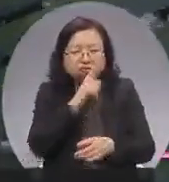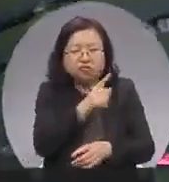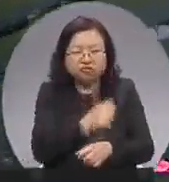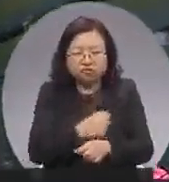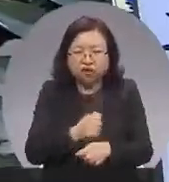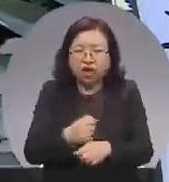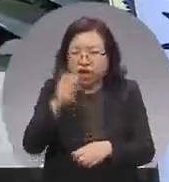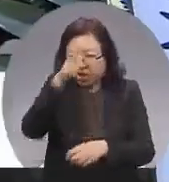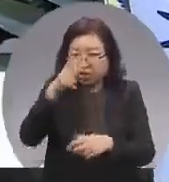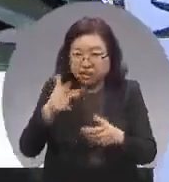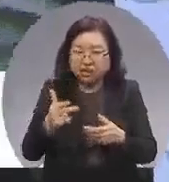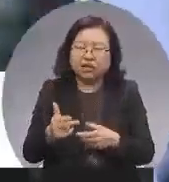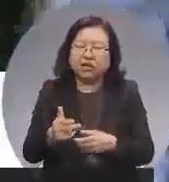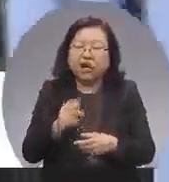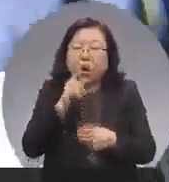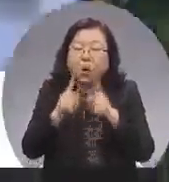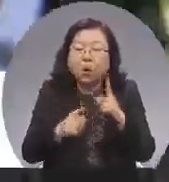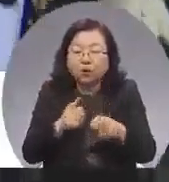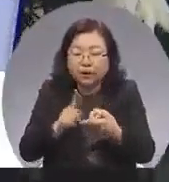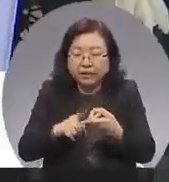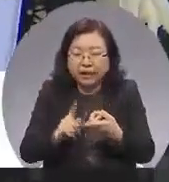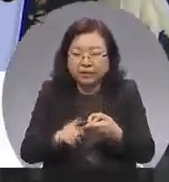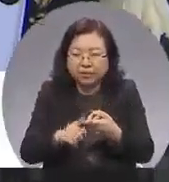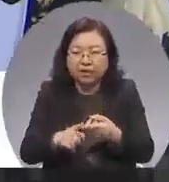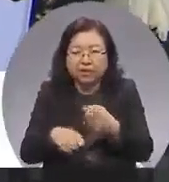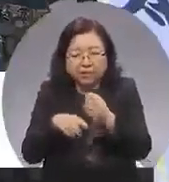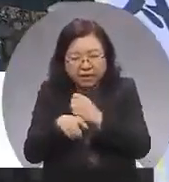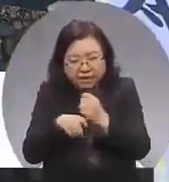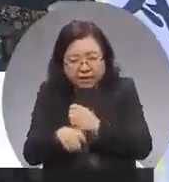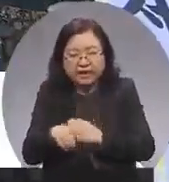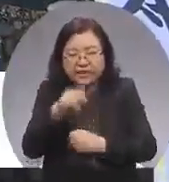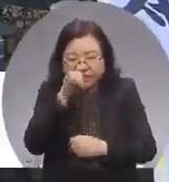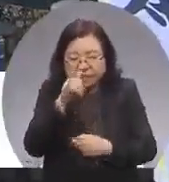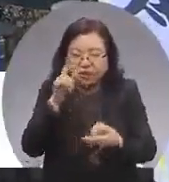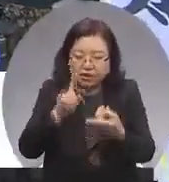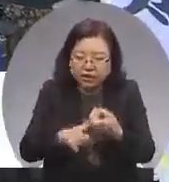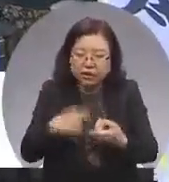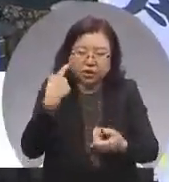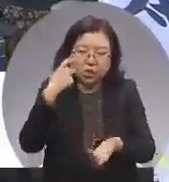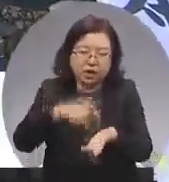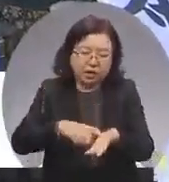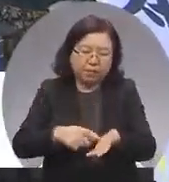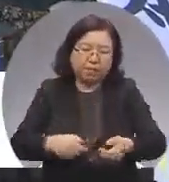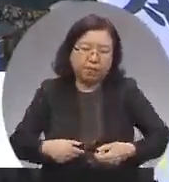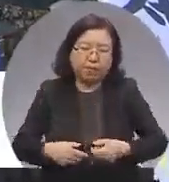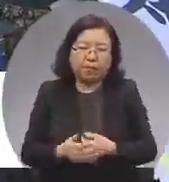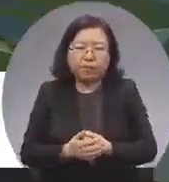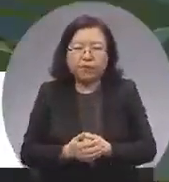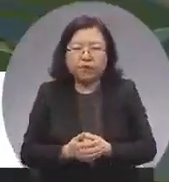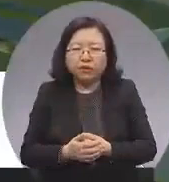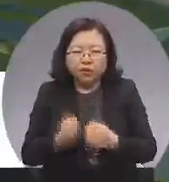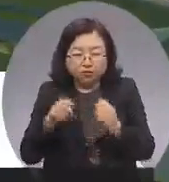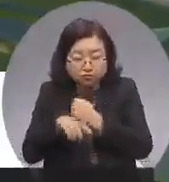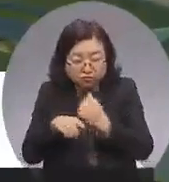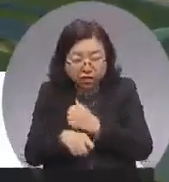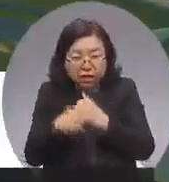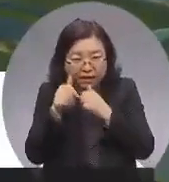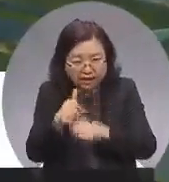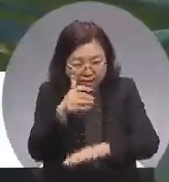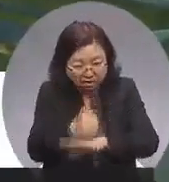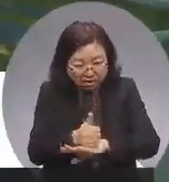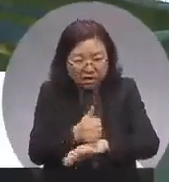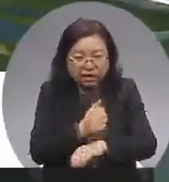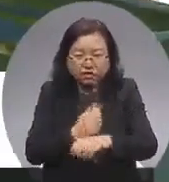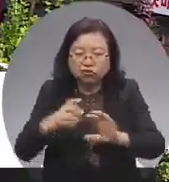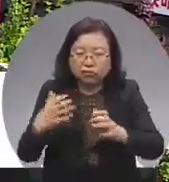내용을 토대로 사실관계 확인에 착수할 것으로 알려졌습니다 수사 방향 등에 따라 국민의 힘 경선은